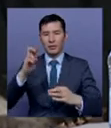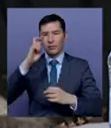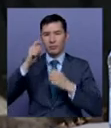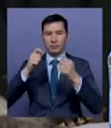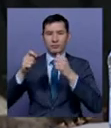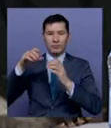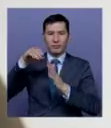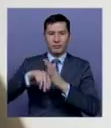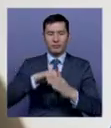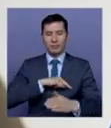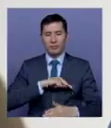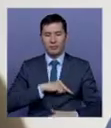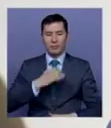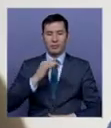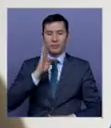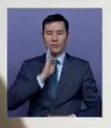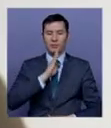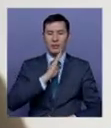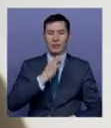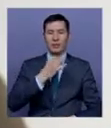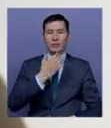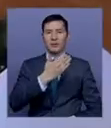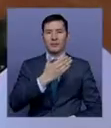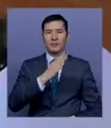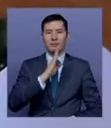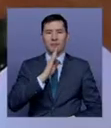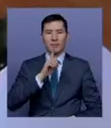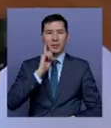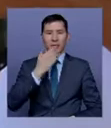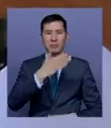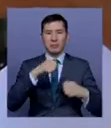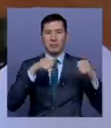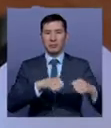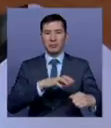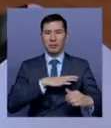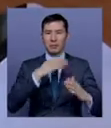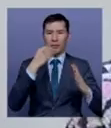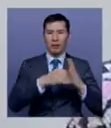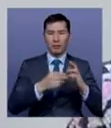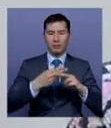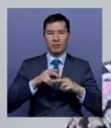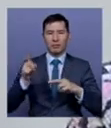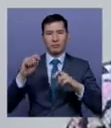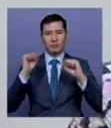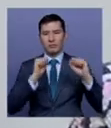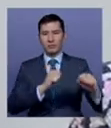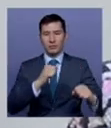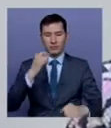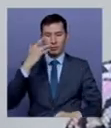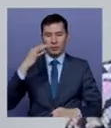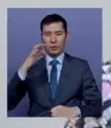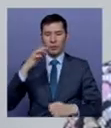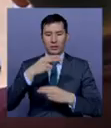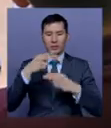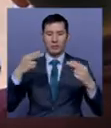қызметкерлері әйелдер мен жас қыздардың құқықтары жиі тапталып, тіпті кейбіреулерінің оны қалыпты жағдай ретінде қабылдайтынын да алға тартты.